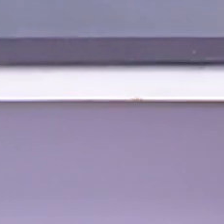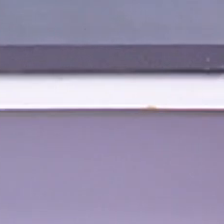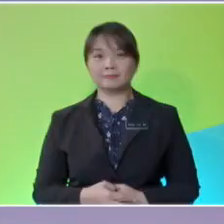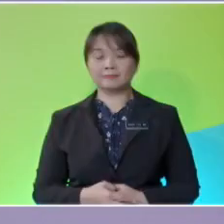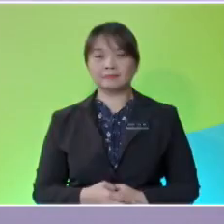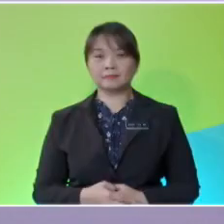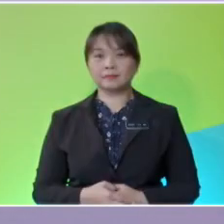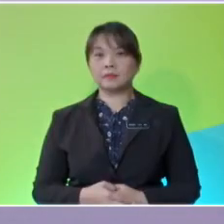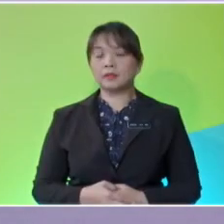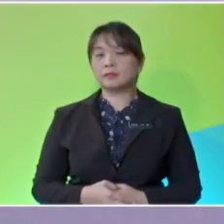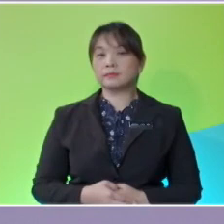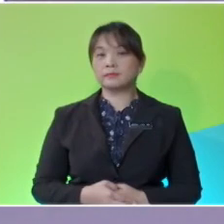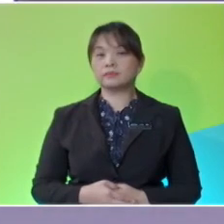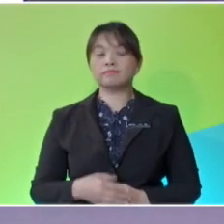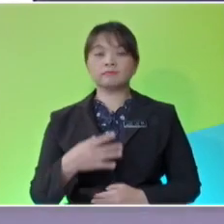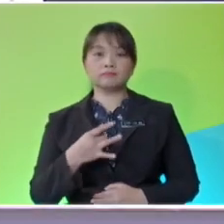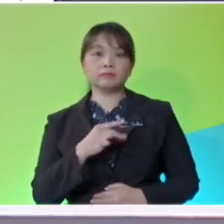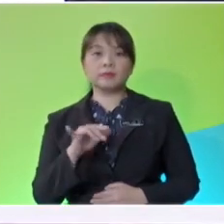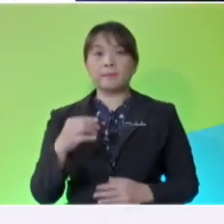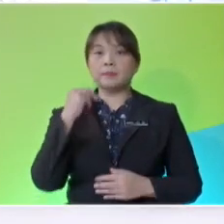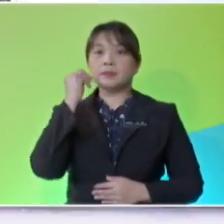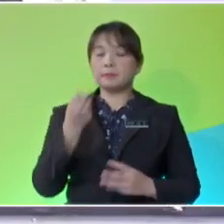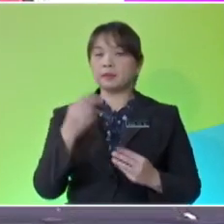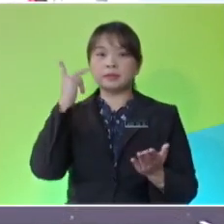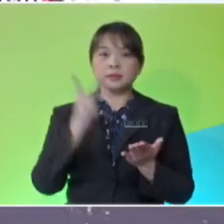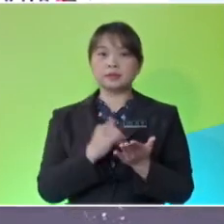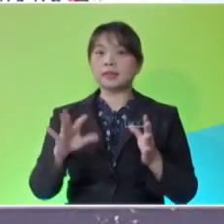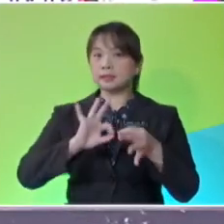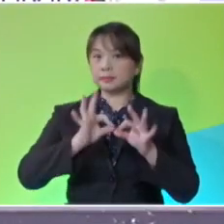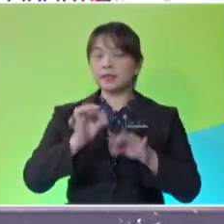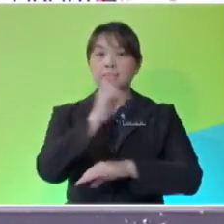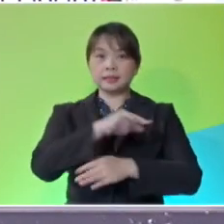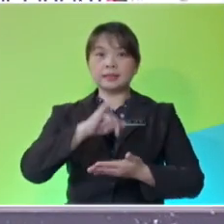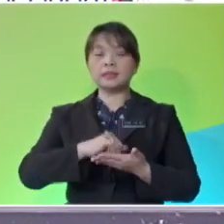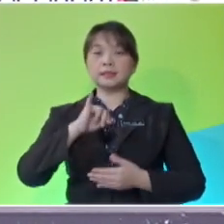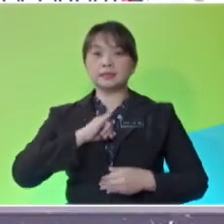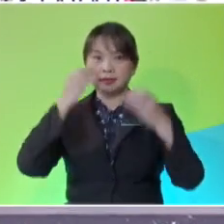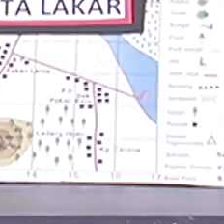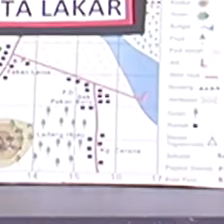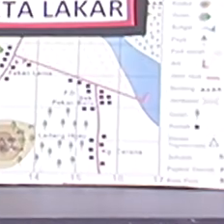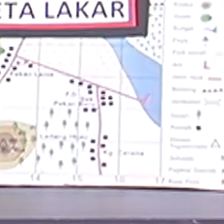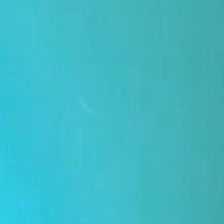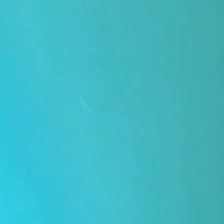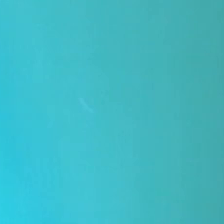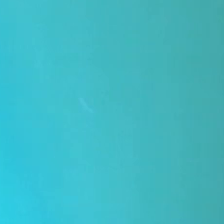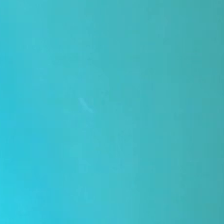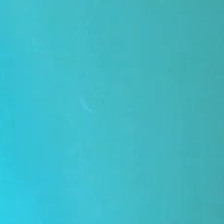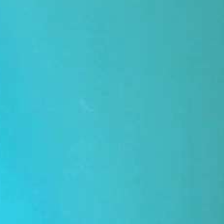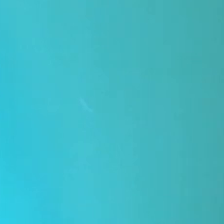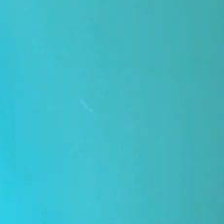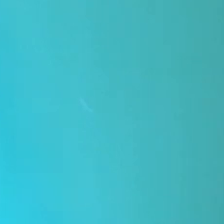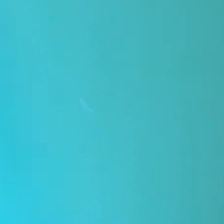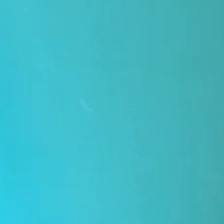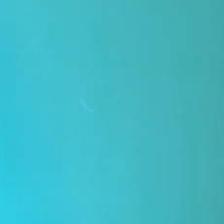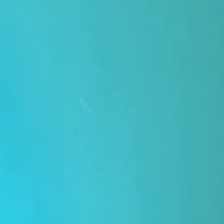juga untuk Mira pakai nakal juru basi isyarat yang bersama dengan kami hari ini di studio yaitu SMK